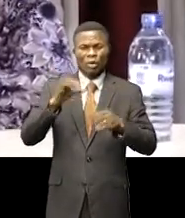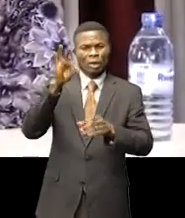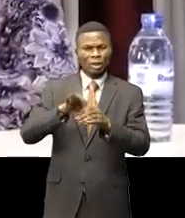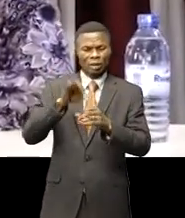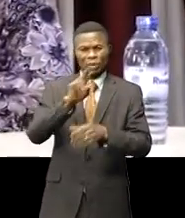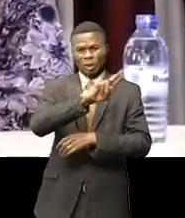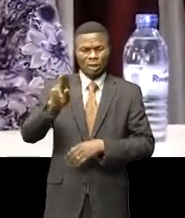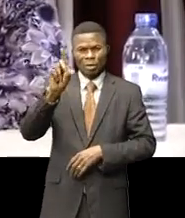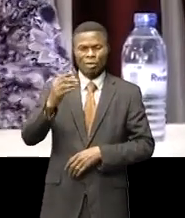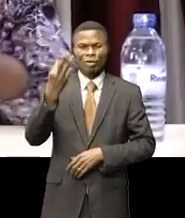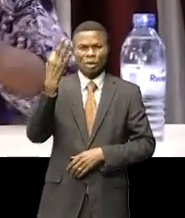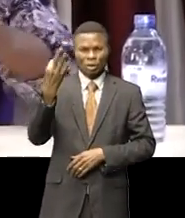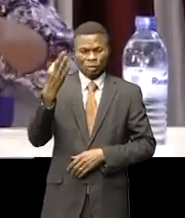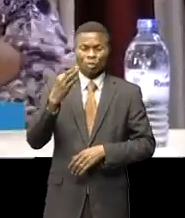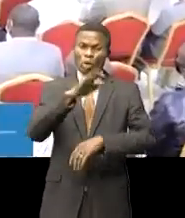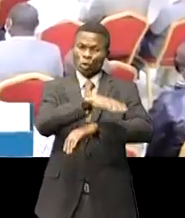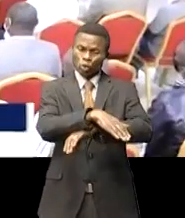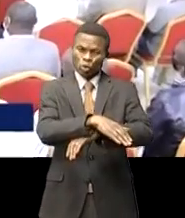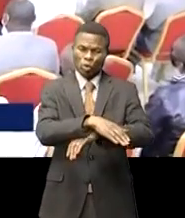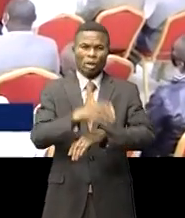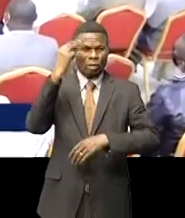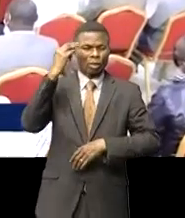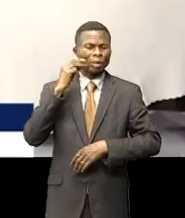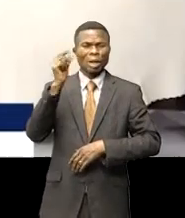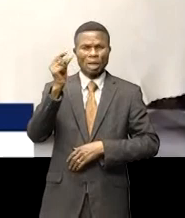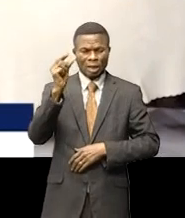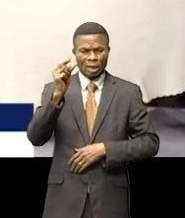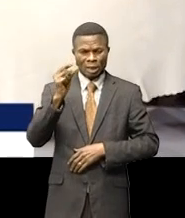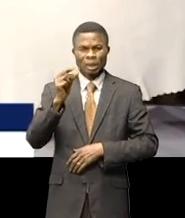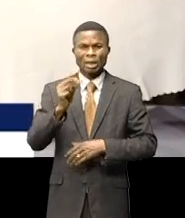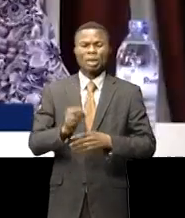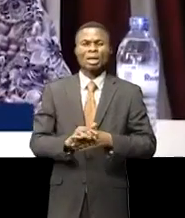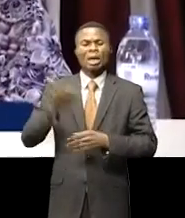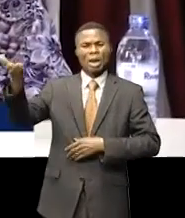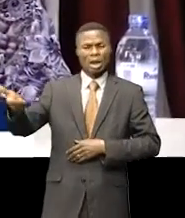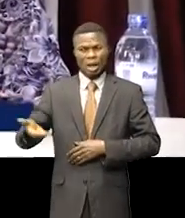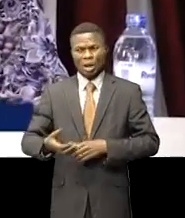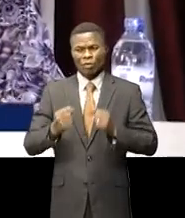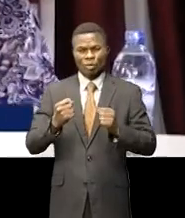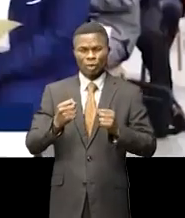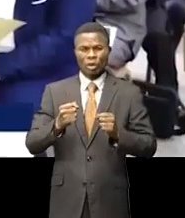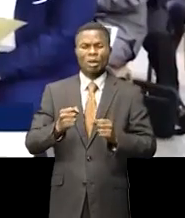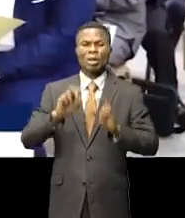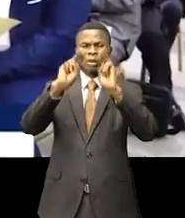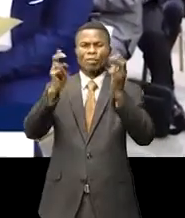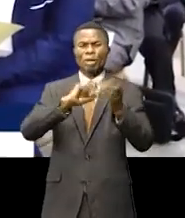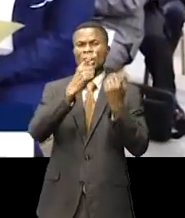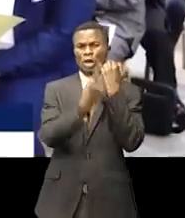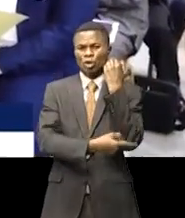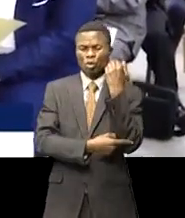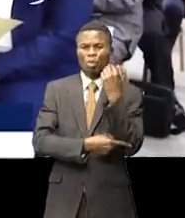de 2023. Tard dans la soirée, la ministre de Mines a fait l'objet d'accueil chaleureux à Goma par les